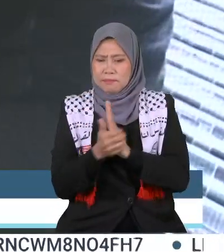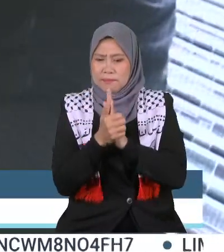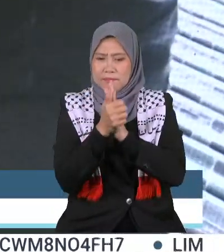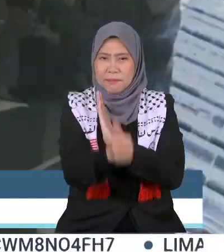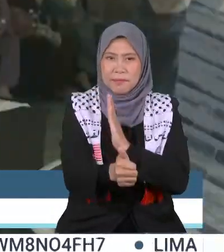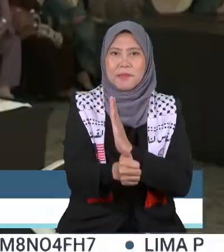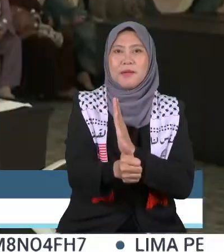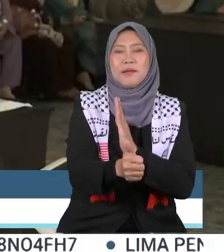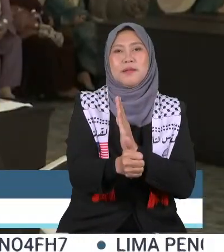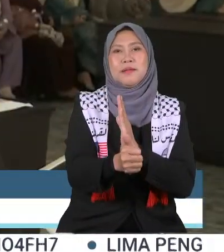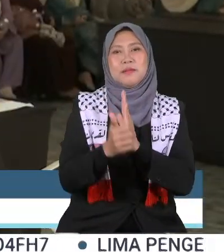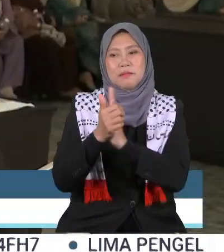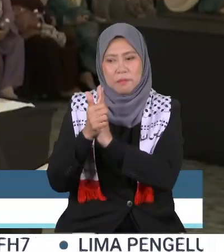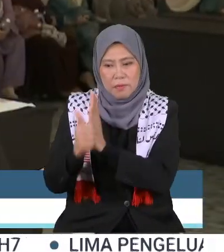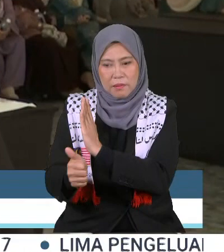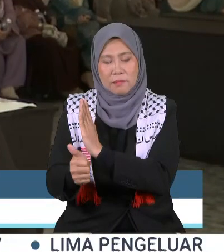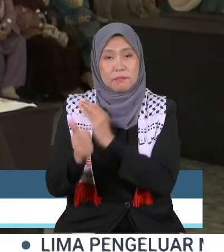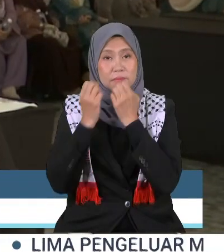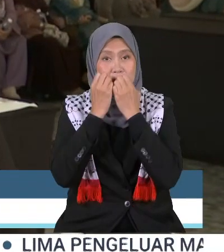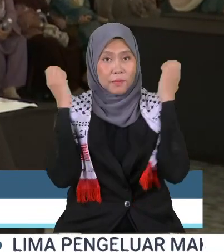mempunyai kemahiran dalam